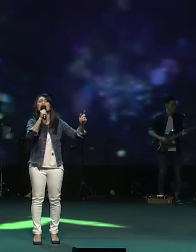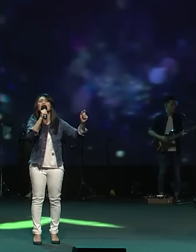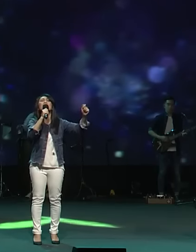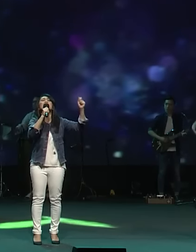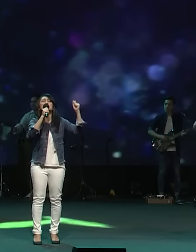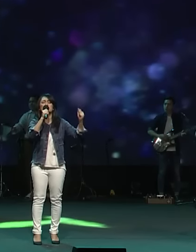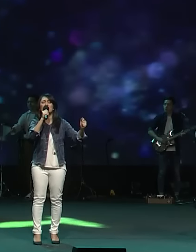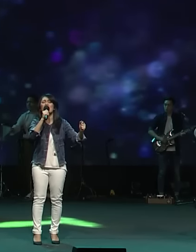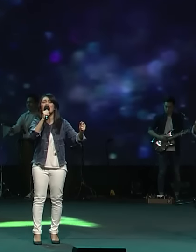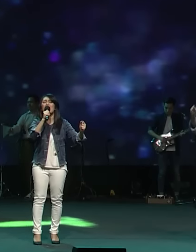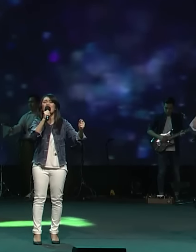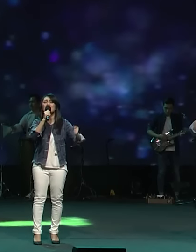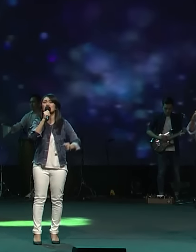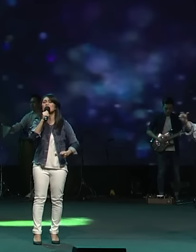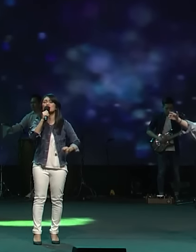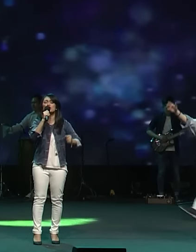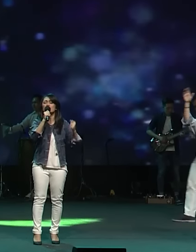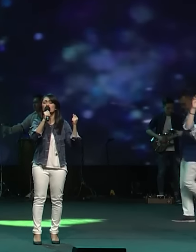tepati